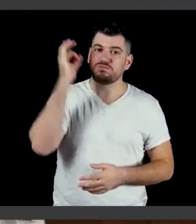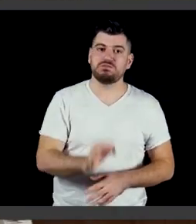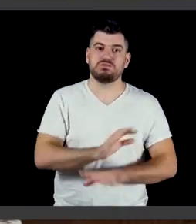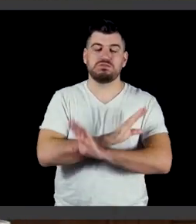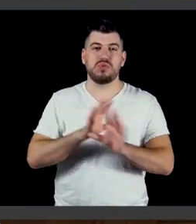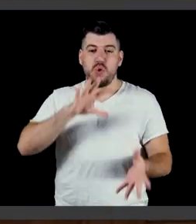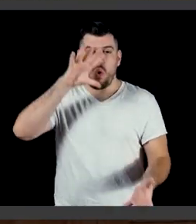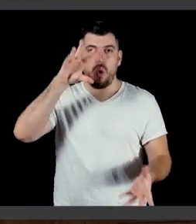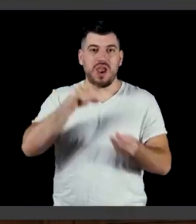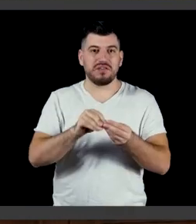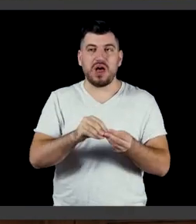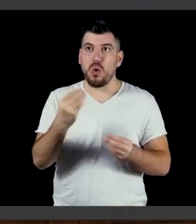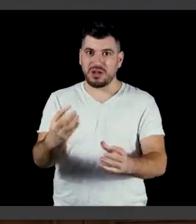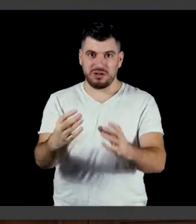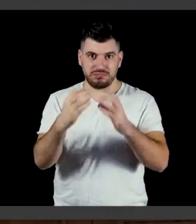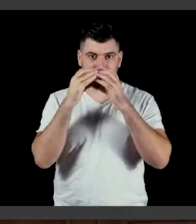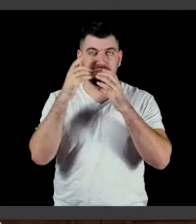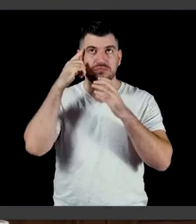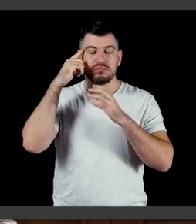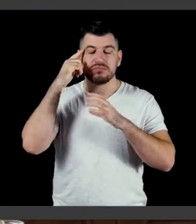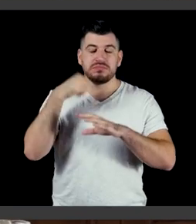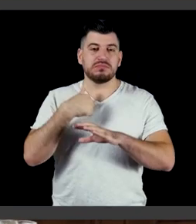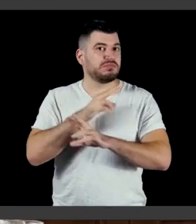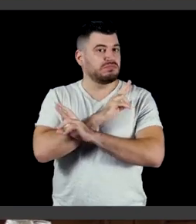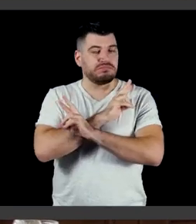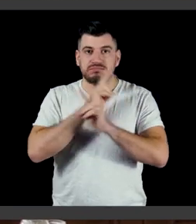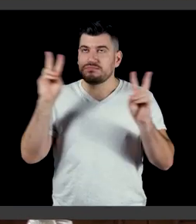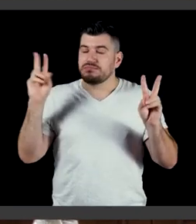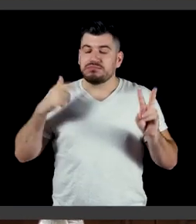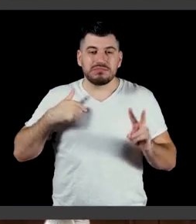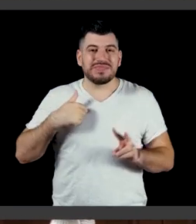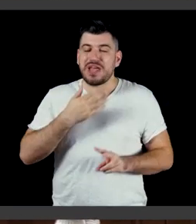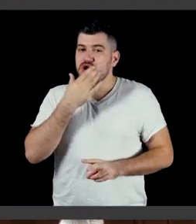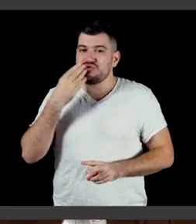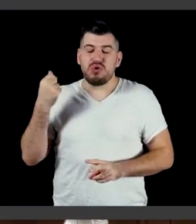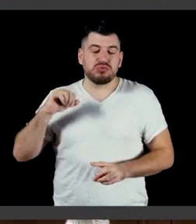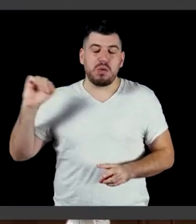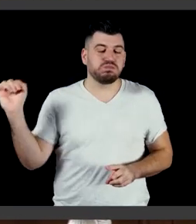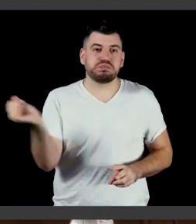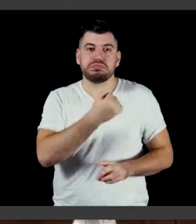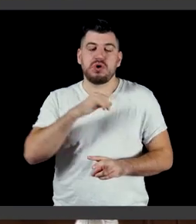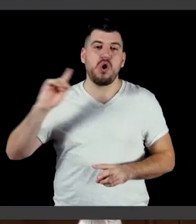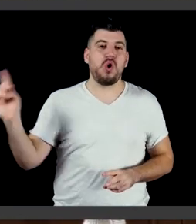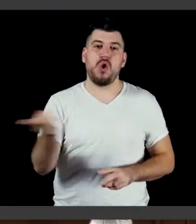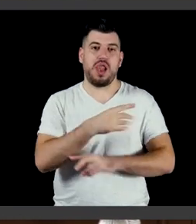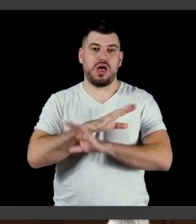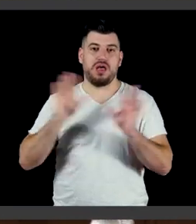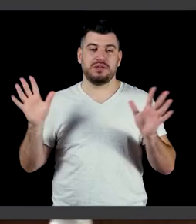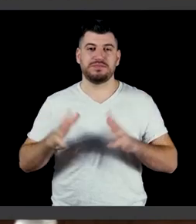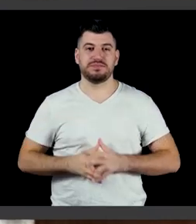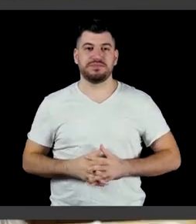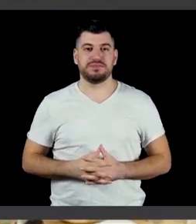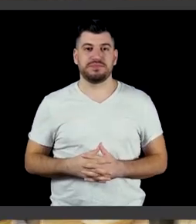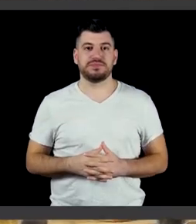που πραγματικά θα σκάσει στο στόμα σας και θα πείτε αυτό το πράγμα ίσως να είναι το πιο νόστιμο junk food διαιτητικό που έχω φάει ποτέ στη ζωή μου.